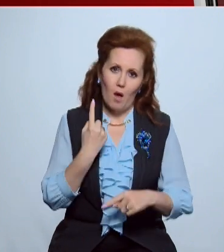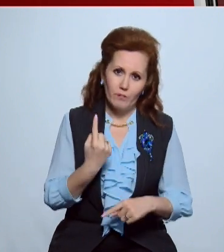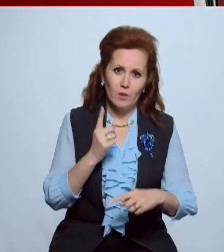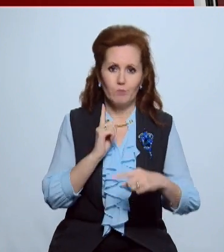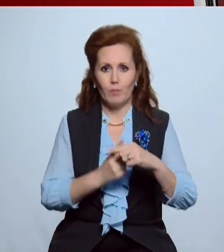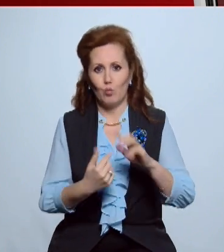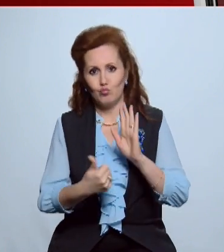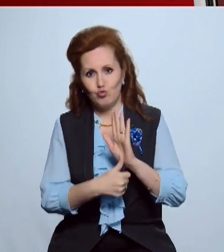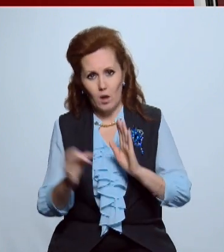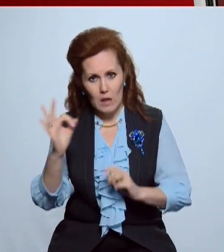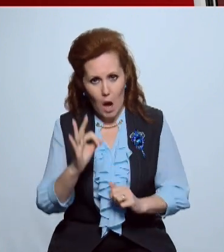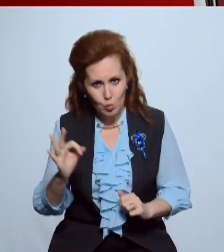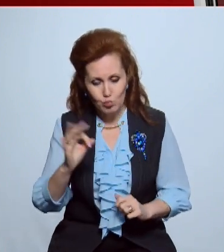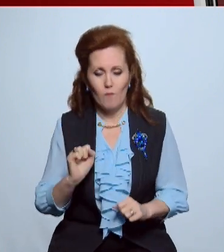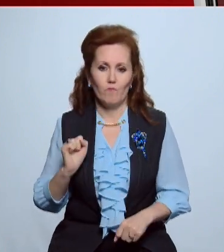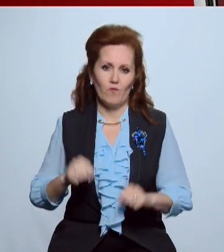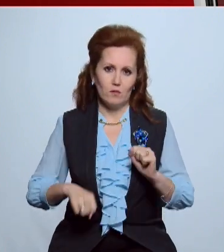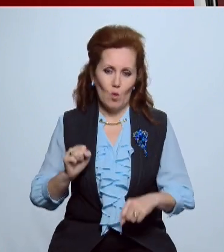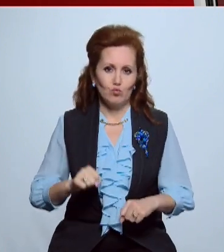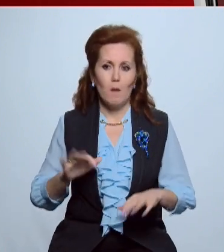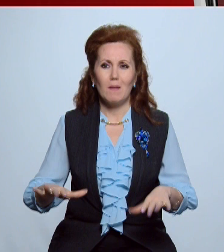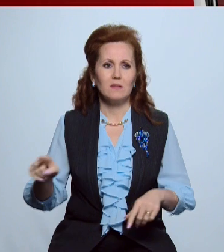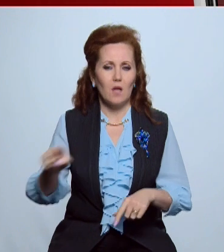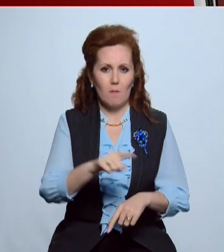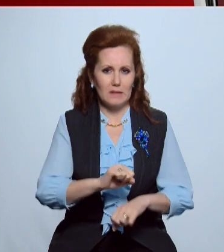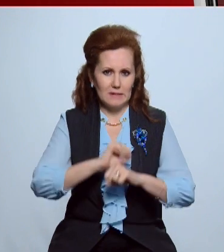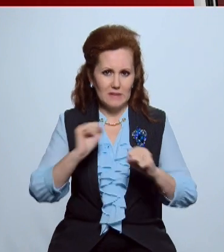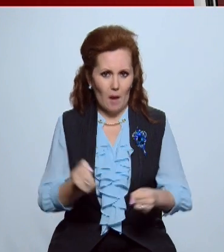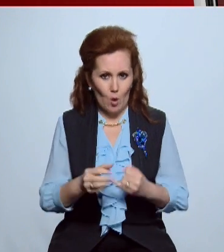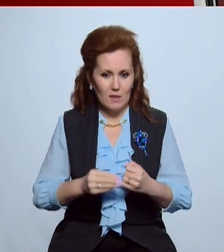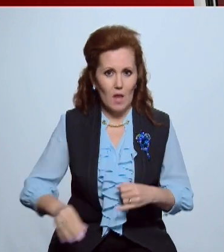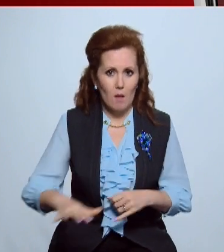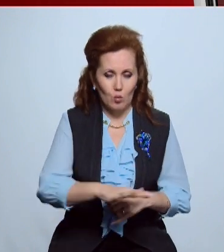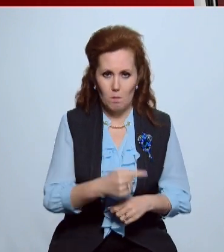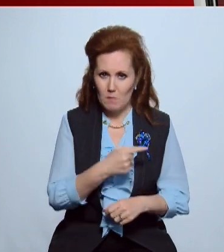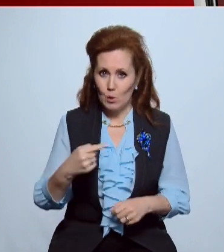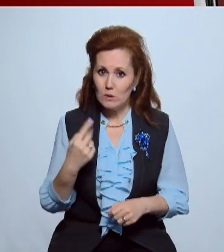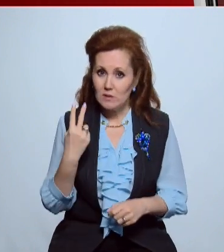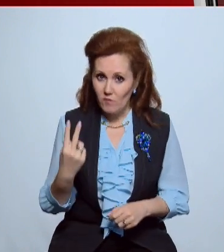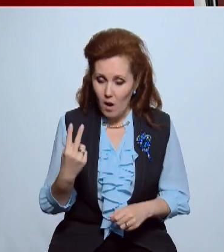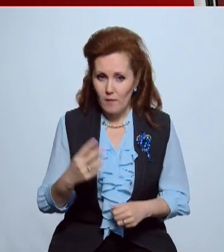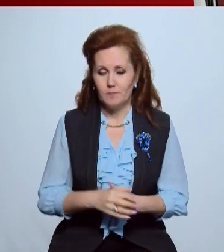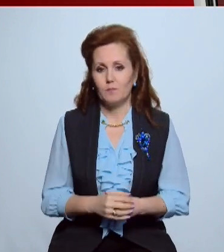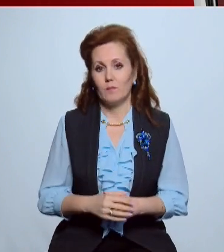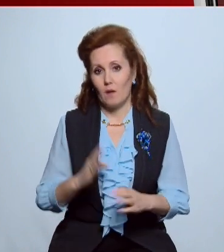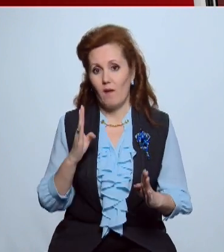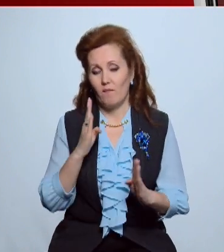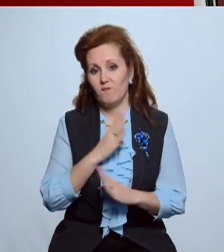6 градусов, возможно, местами заморозки на почве до минус 2. Днем